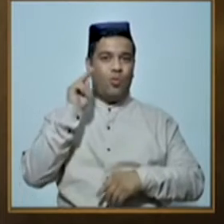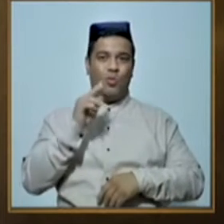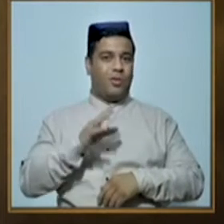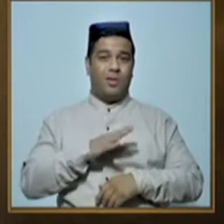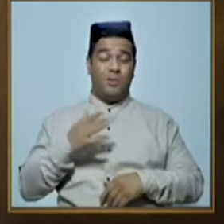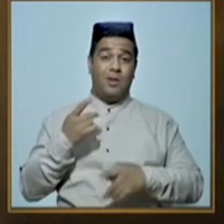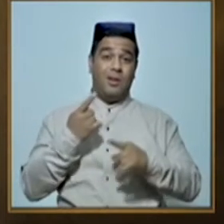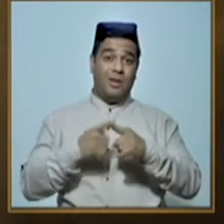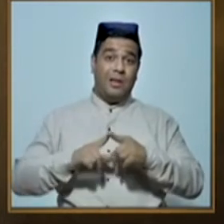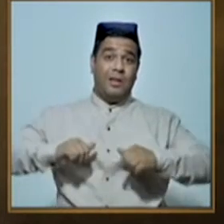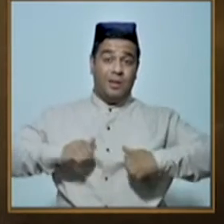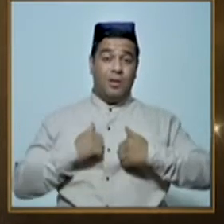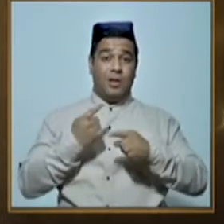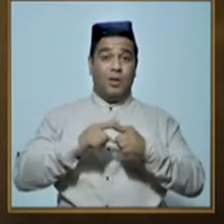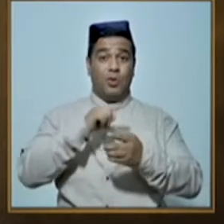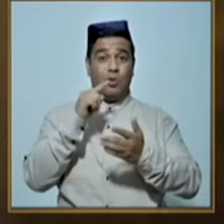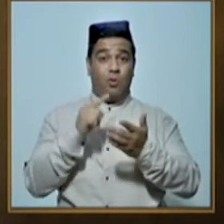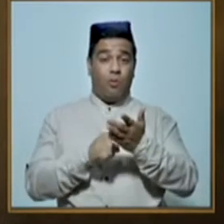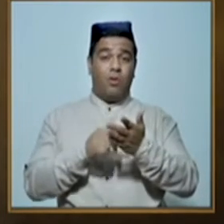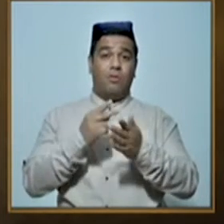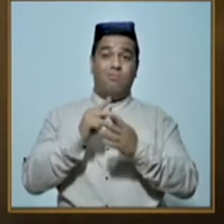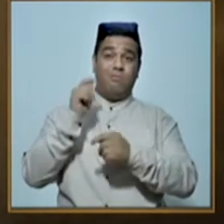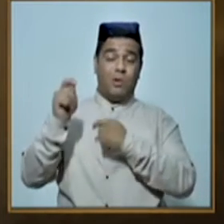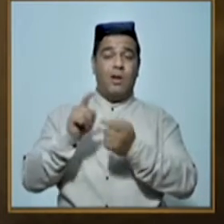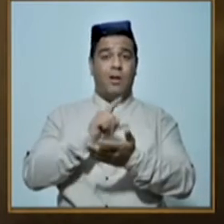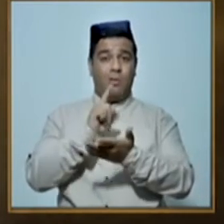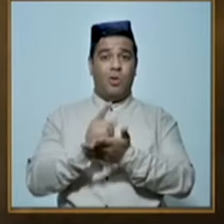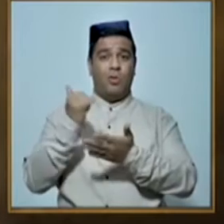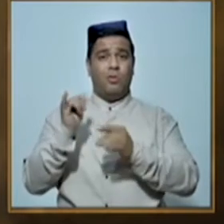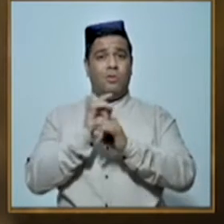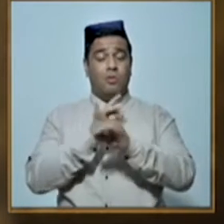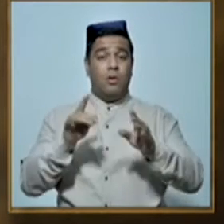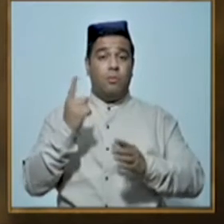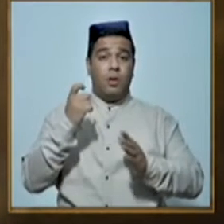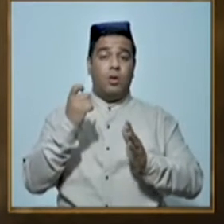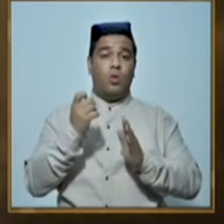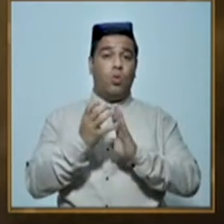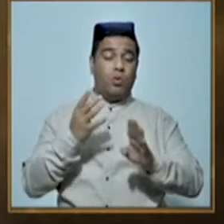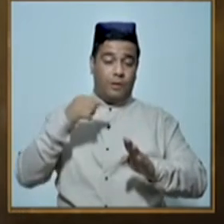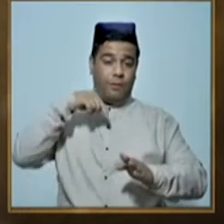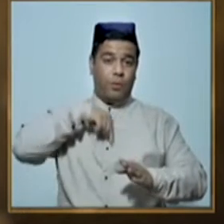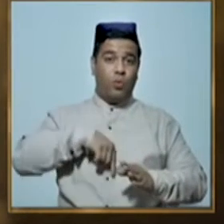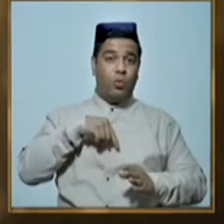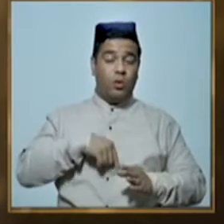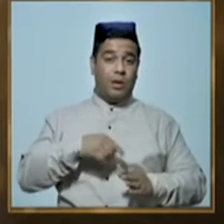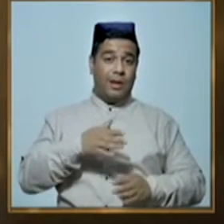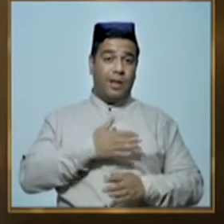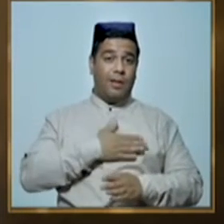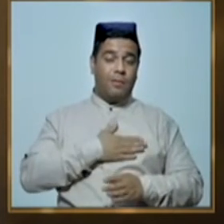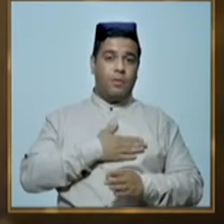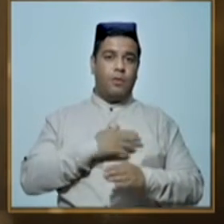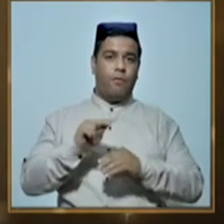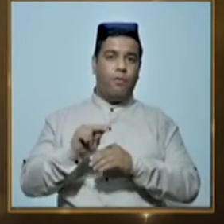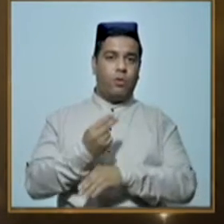kabi, demak, savollarni o'rganish uchun albatta ichki fiqh, insonni qalbini